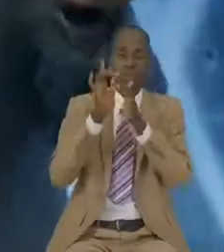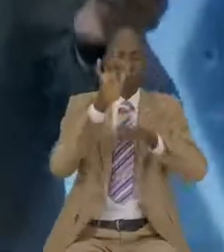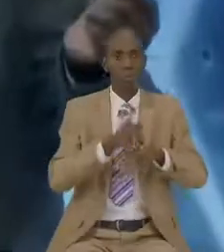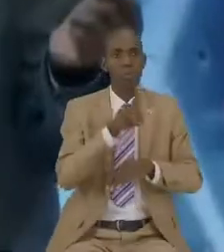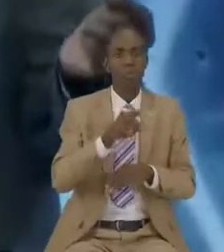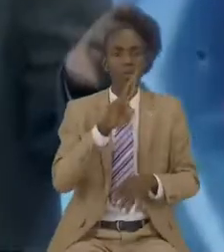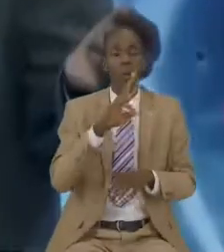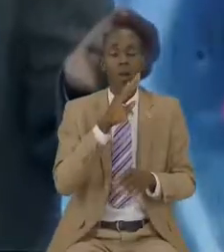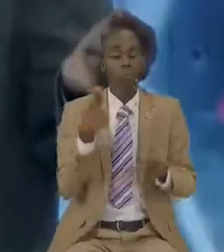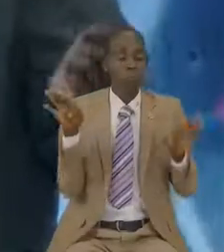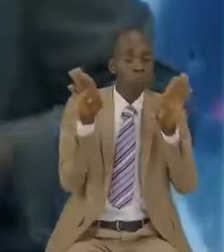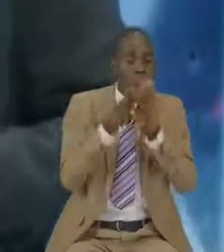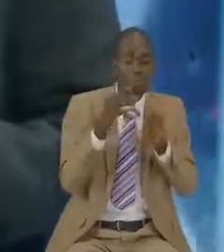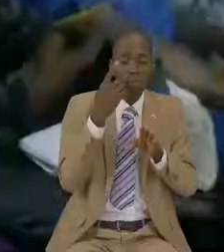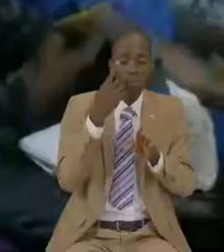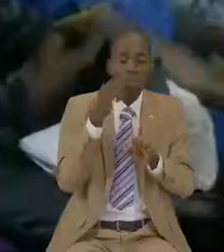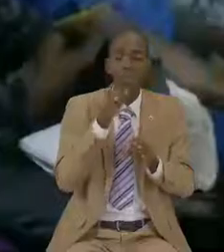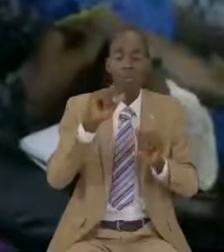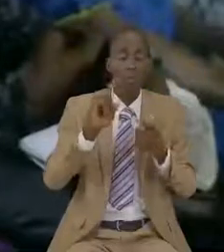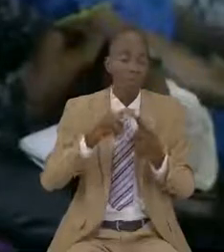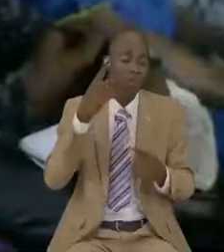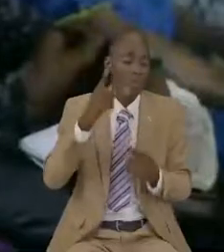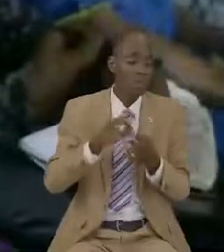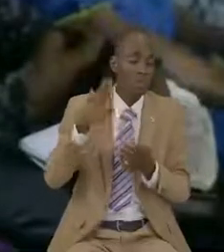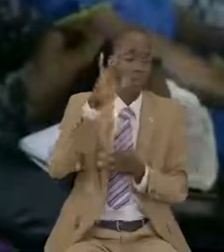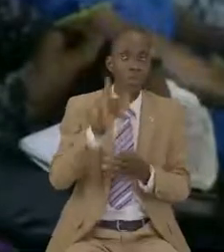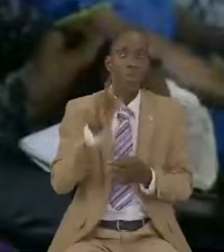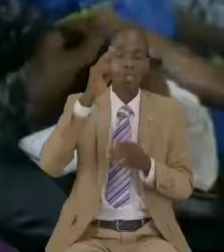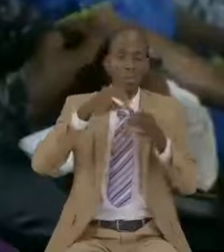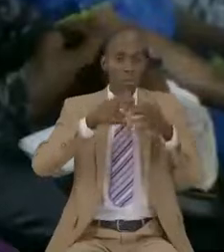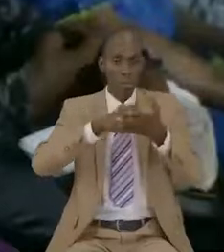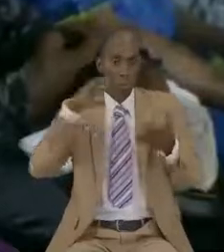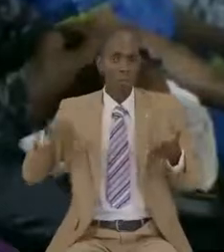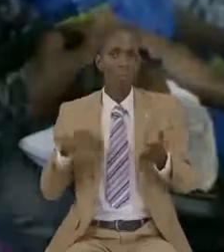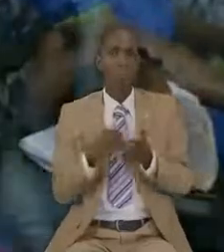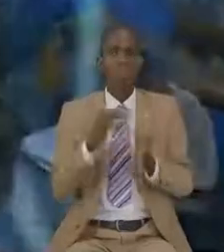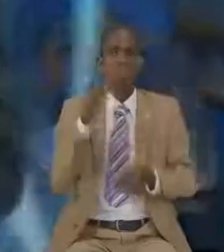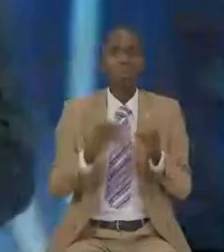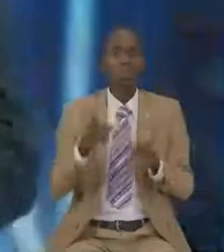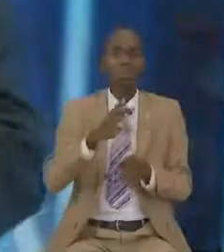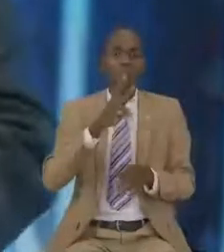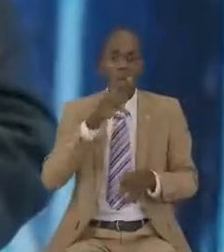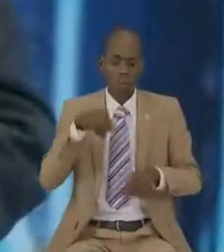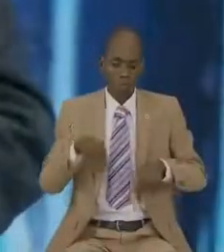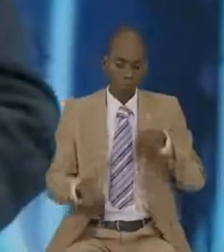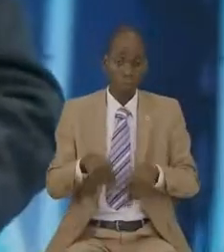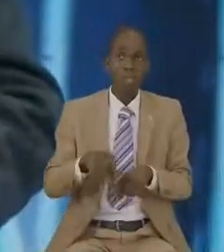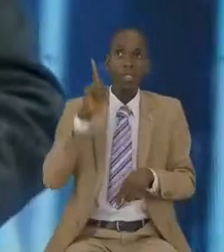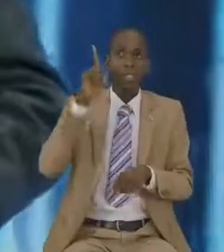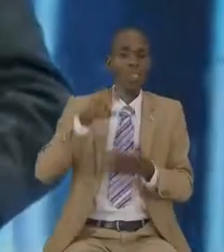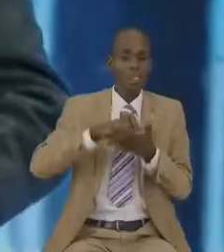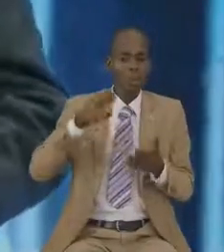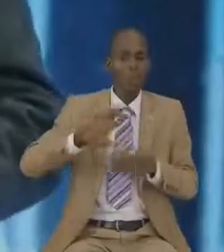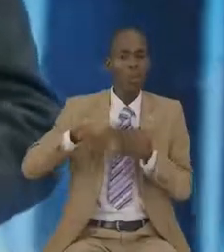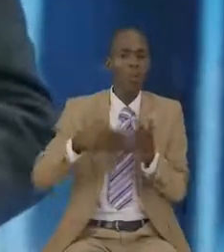enlève les bandes de tes yeux. Si tu étais paralysé, il ôte toutes les chaînes et tous les liens de